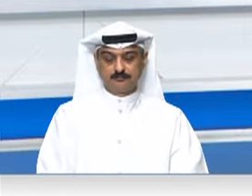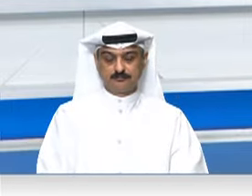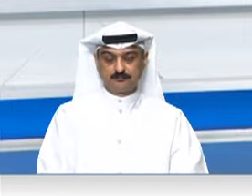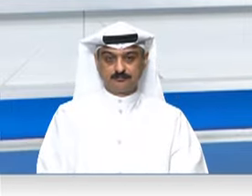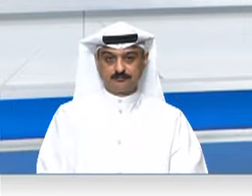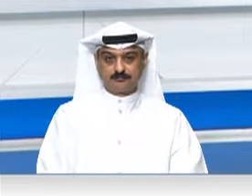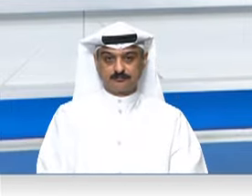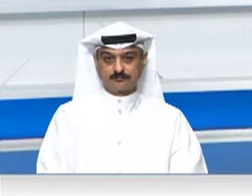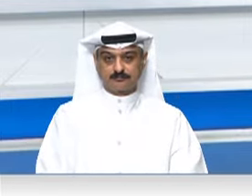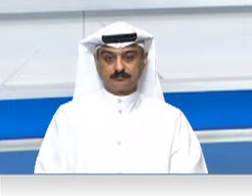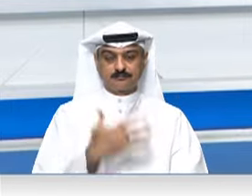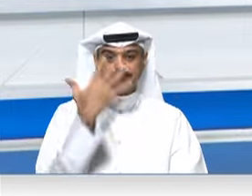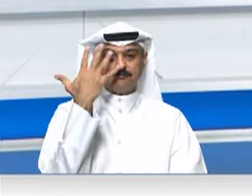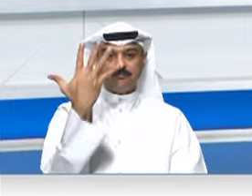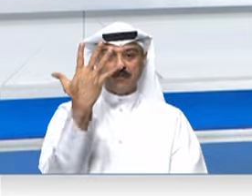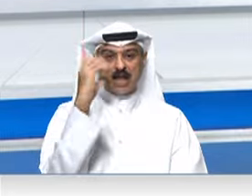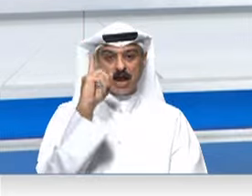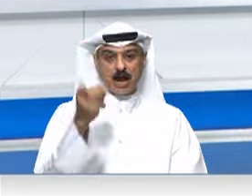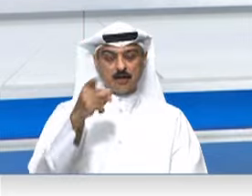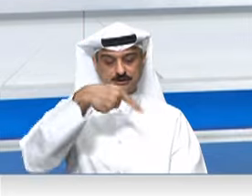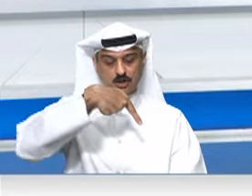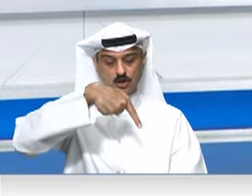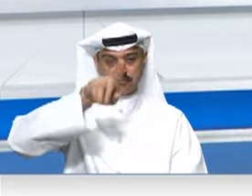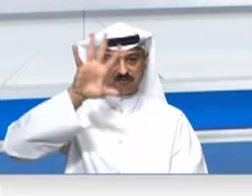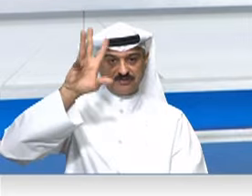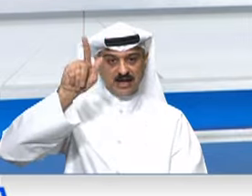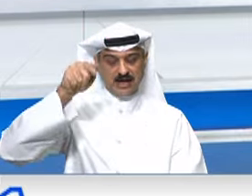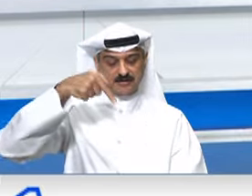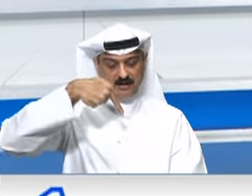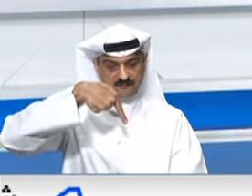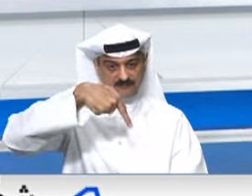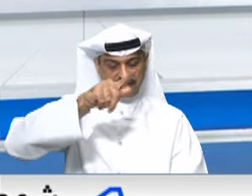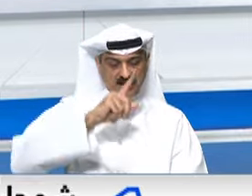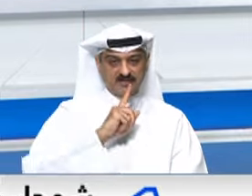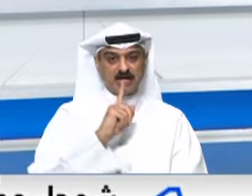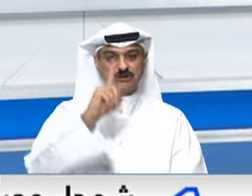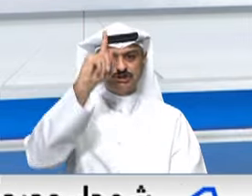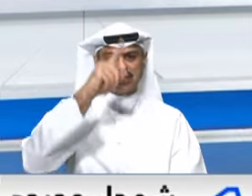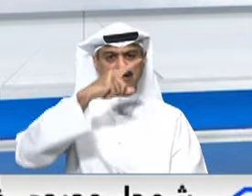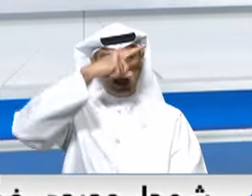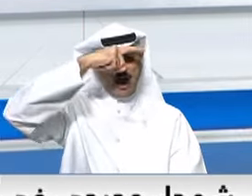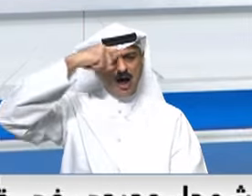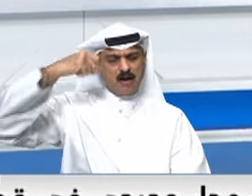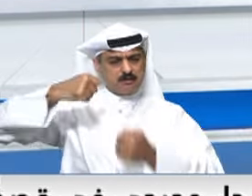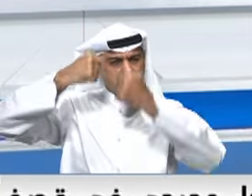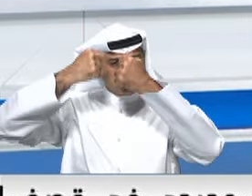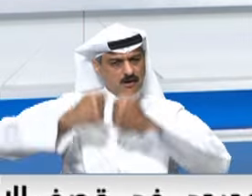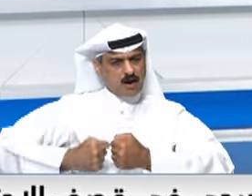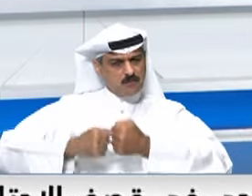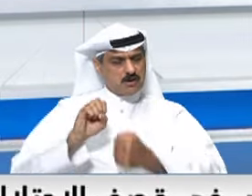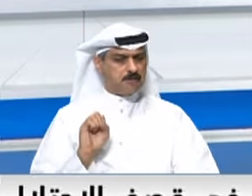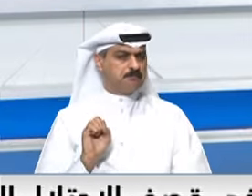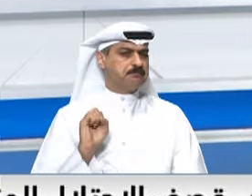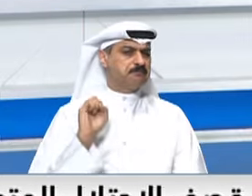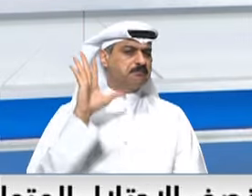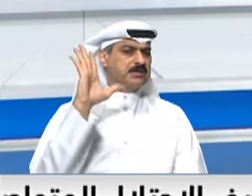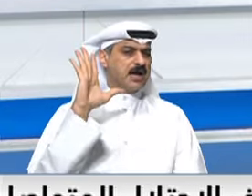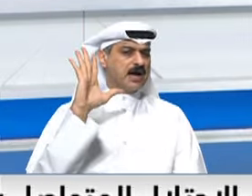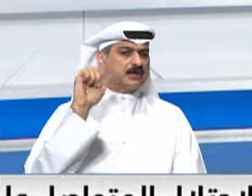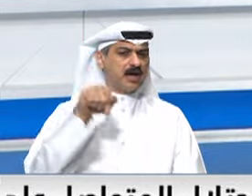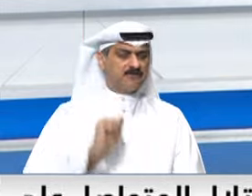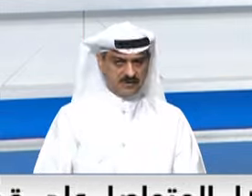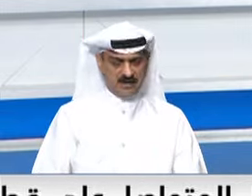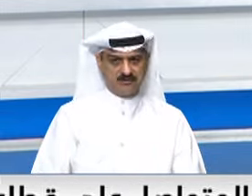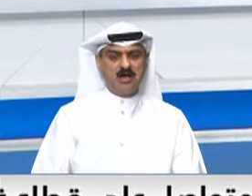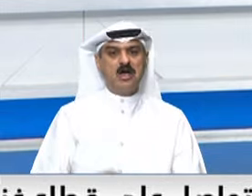6:51. الطقس المتوقع في مدينة الكويت خلال 5 أيام القادمة إن شاء الله أجواءنا شديدة الحرارة خلال فترة النهار، متوقع أجواء